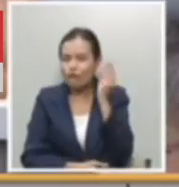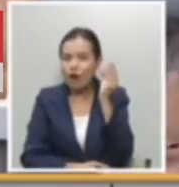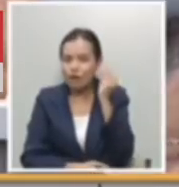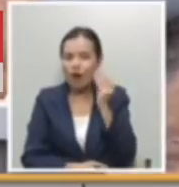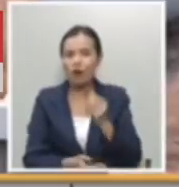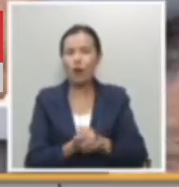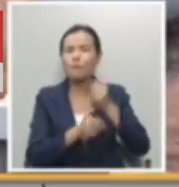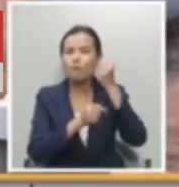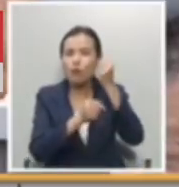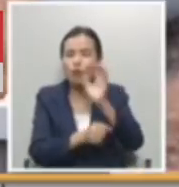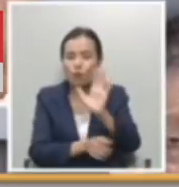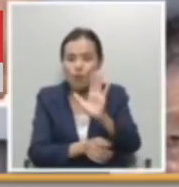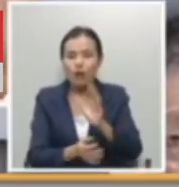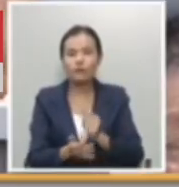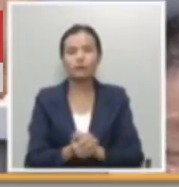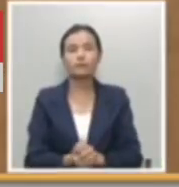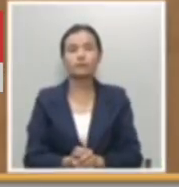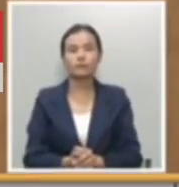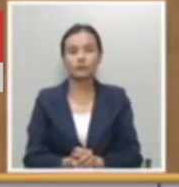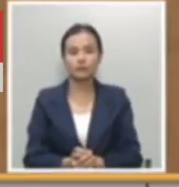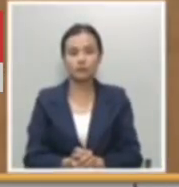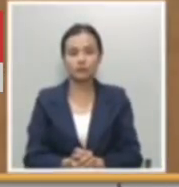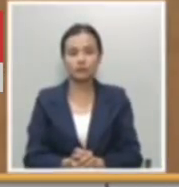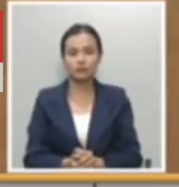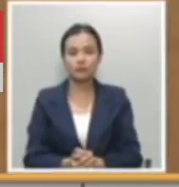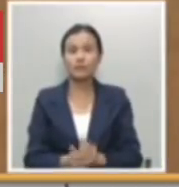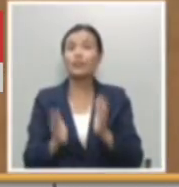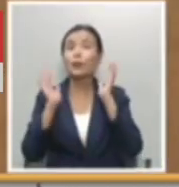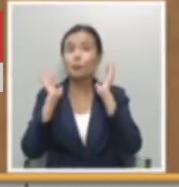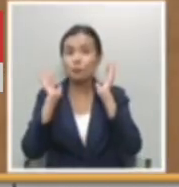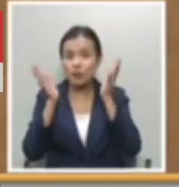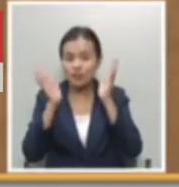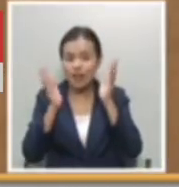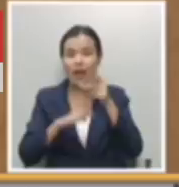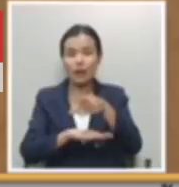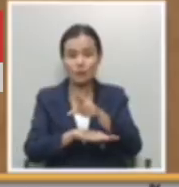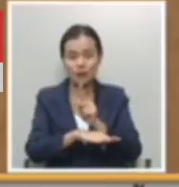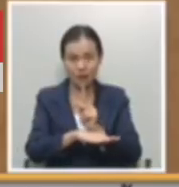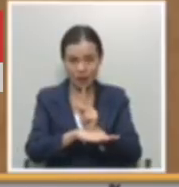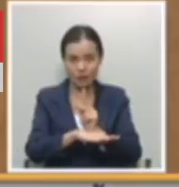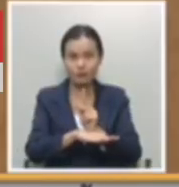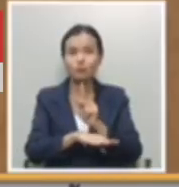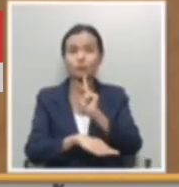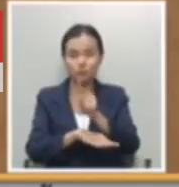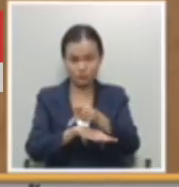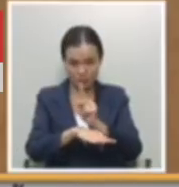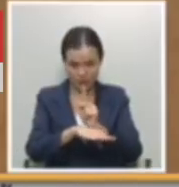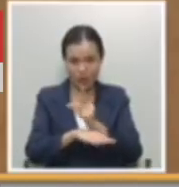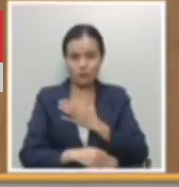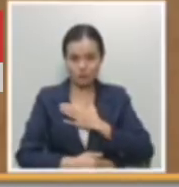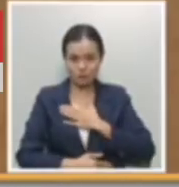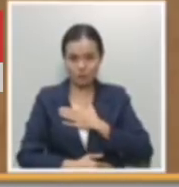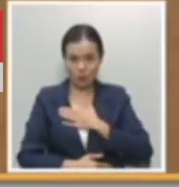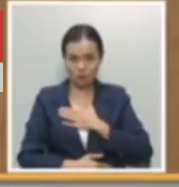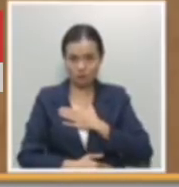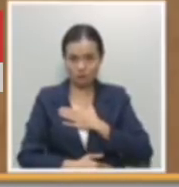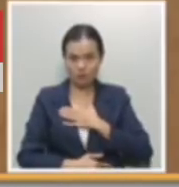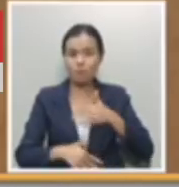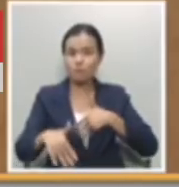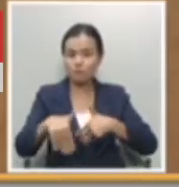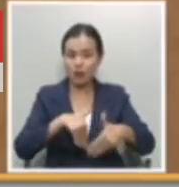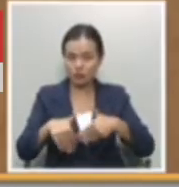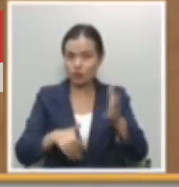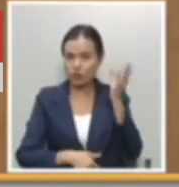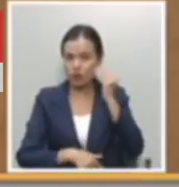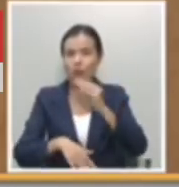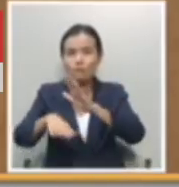ไปประท้วงเลย สรัญวุฒิฮะอภิปรายกับประธานนะครับอภิปรายกับ ครับครับได้ครับ ประชาชนได้ยินนะไม่ต้